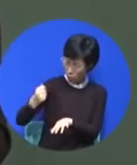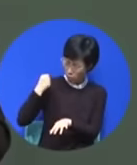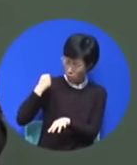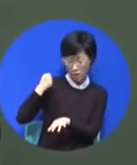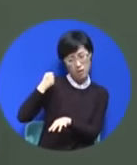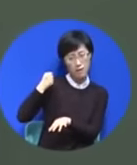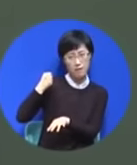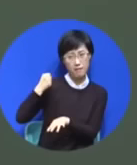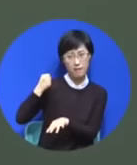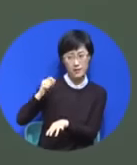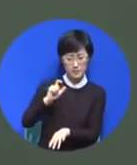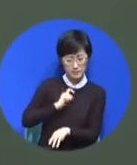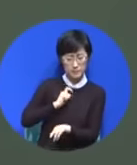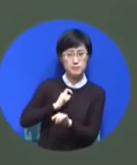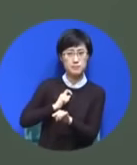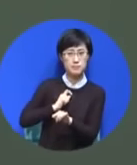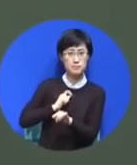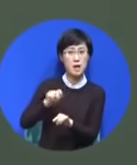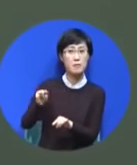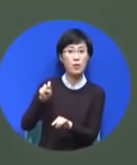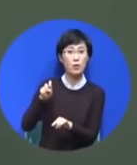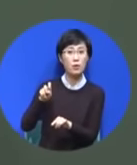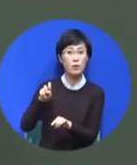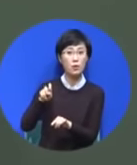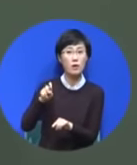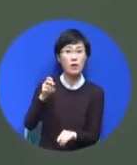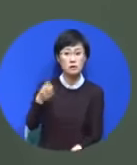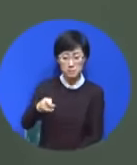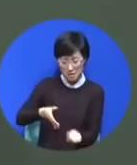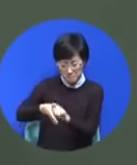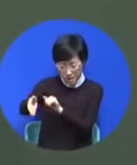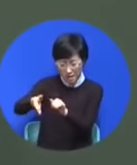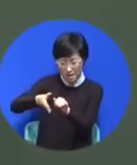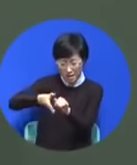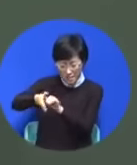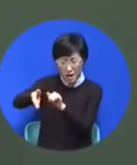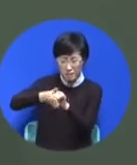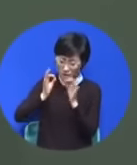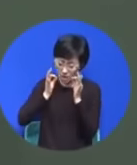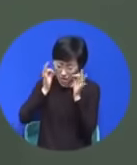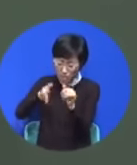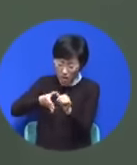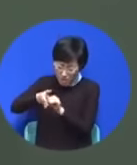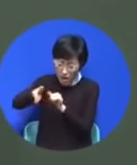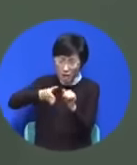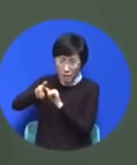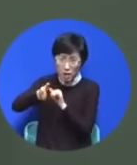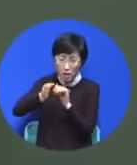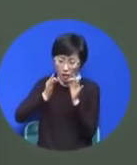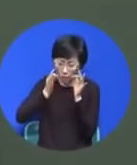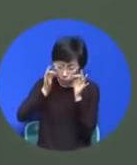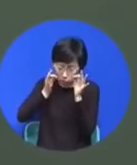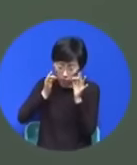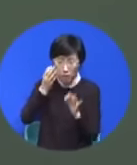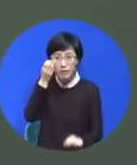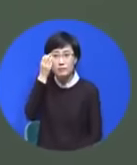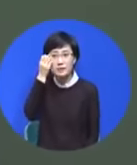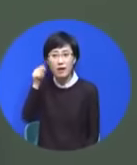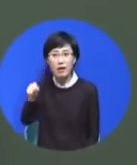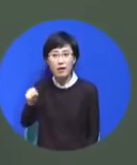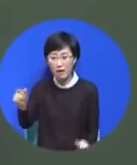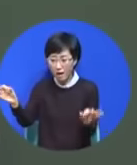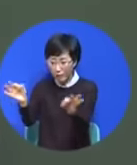근데 참 이상한 일이지요 아무리 없애려고 해도 없앨 수가 없이 초대